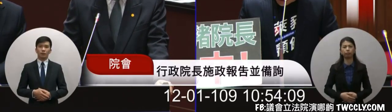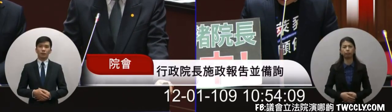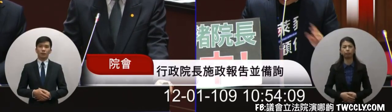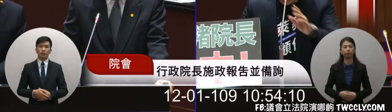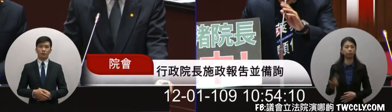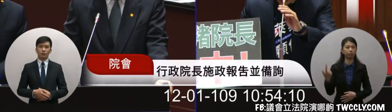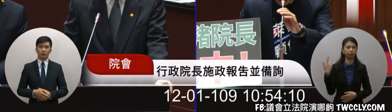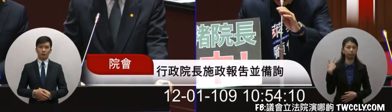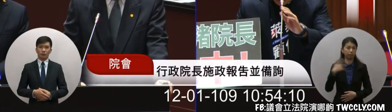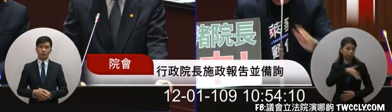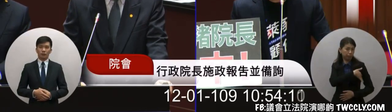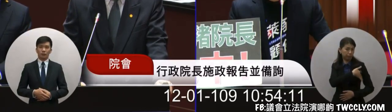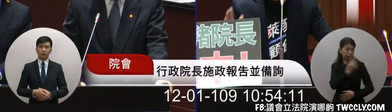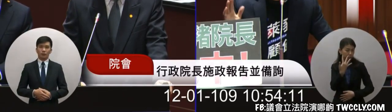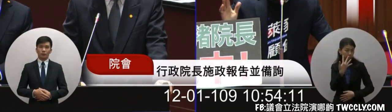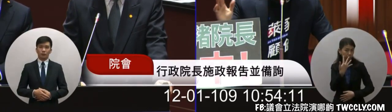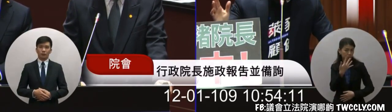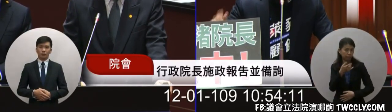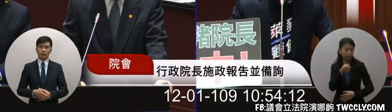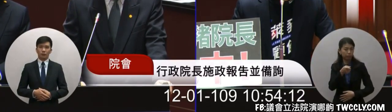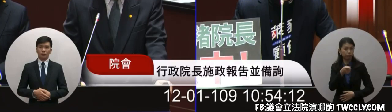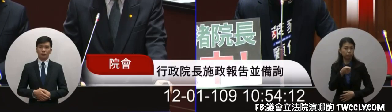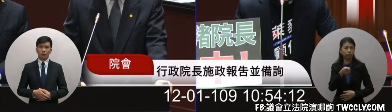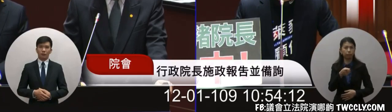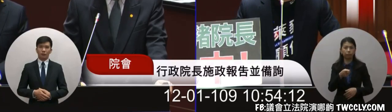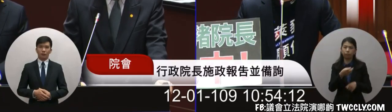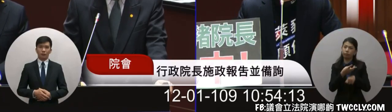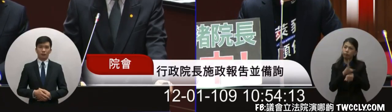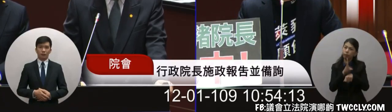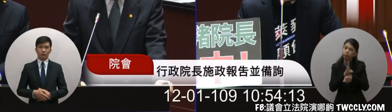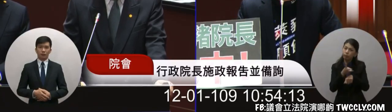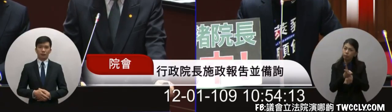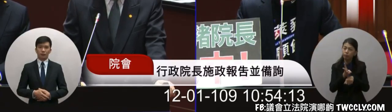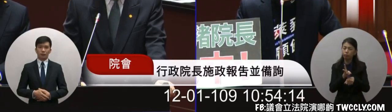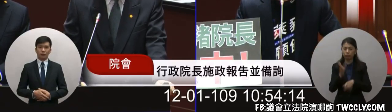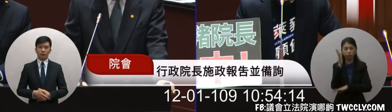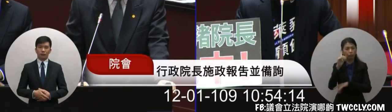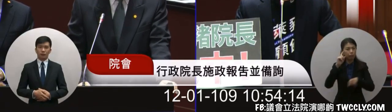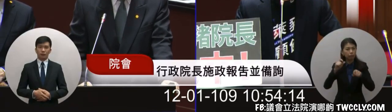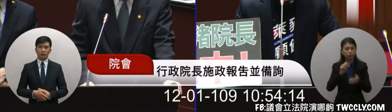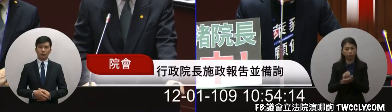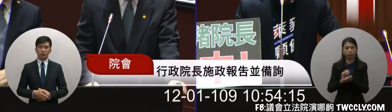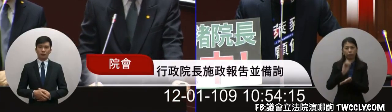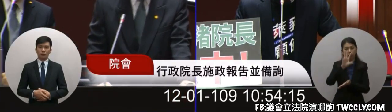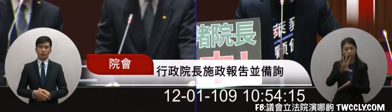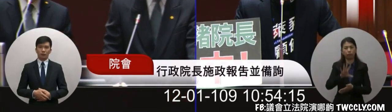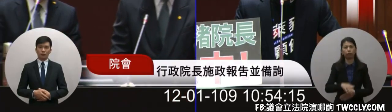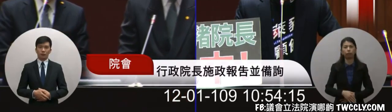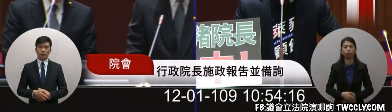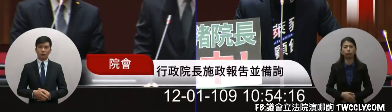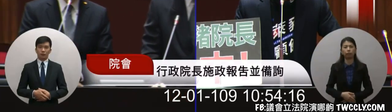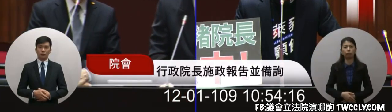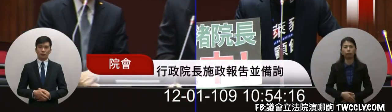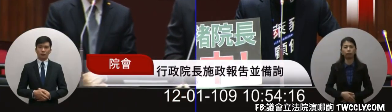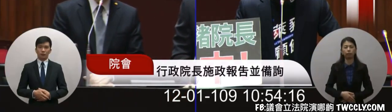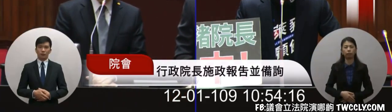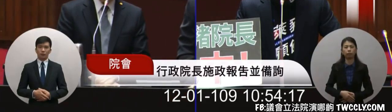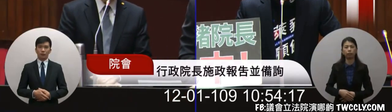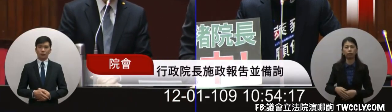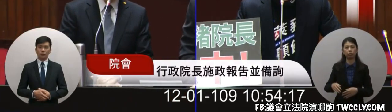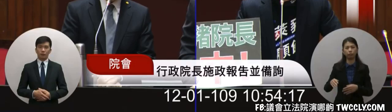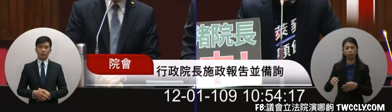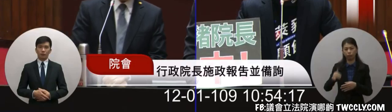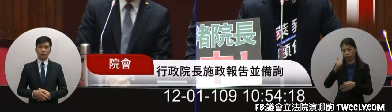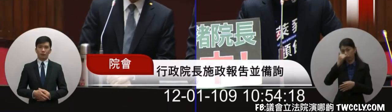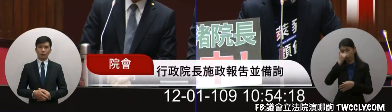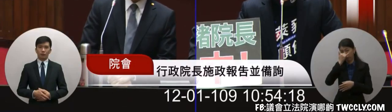个礼拜五哦，您短短的3分钟左右的这个施政报告啊，对于进口瘦肉精猪